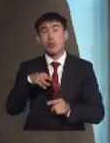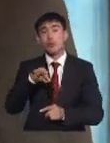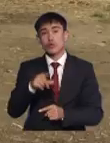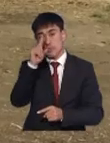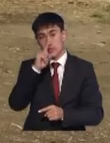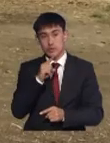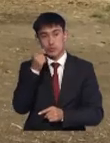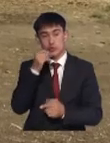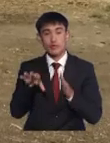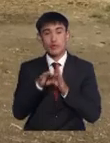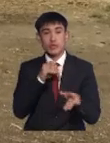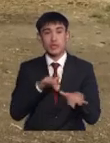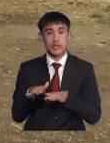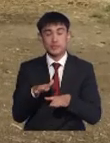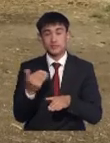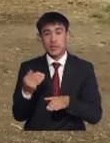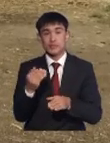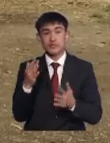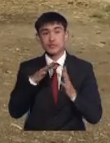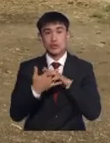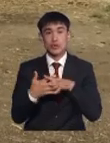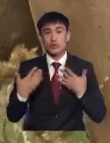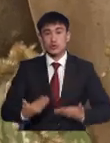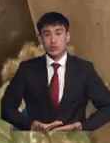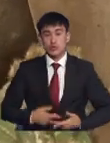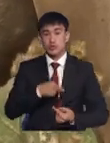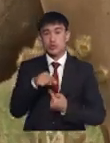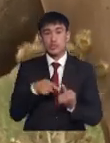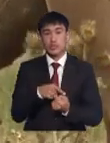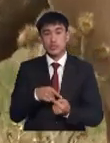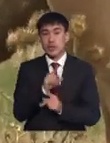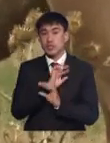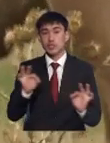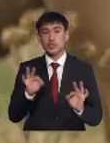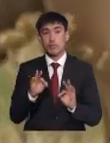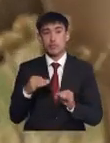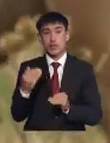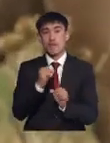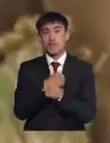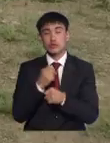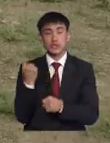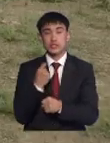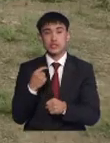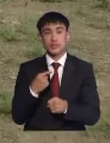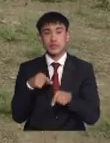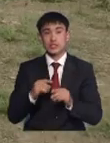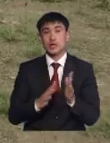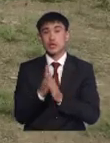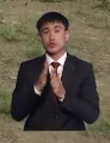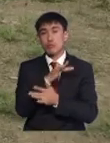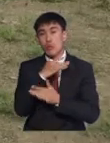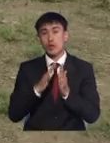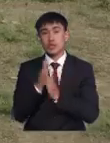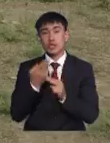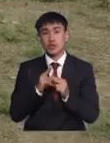месяц. Мужчина выбрал это дело не зря, ведь село, в котором живет предприниматель, отлично подходит для верблюжьего хозяйства. Здесь растет много